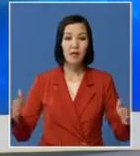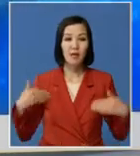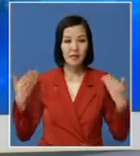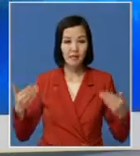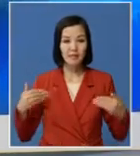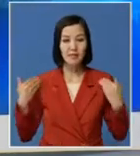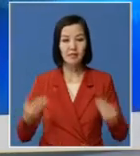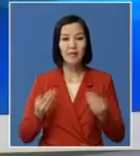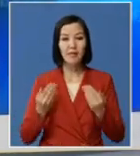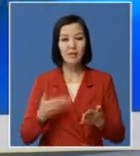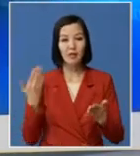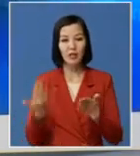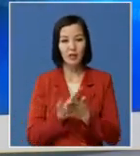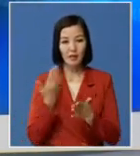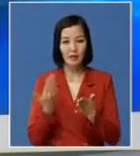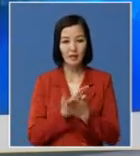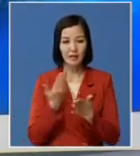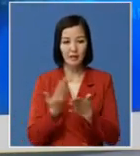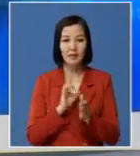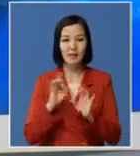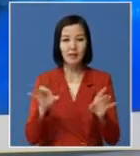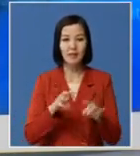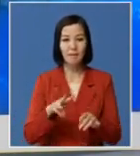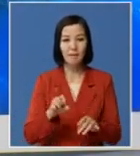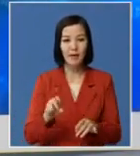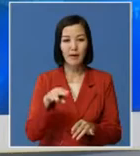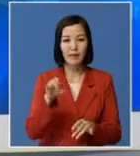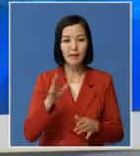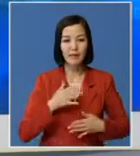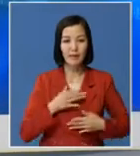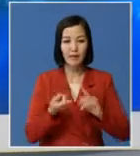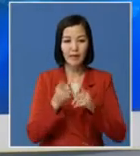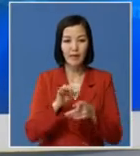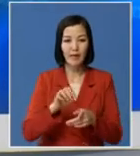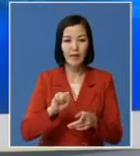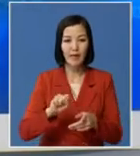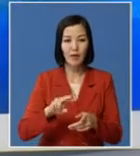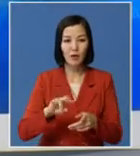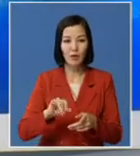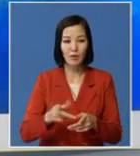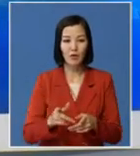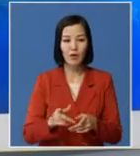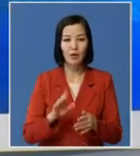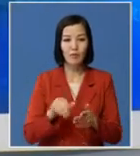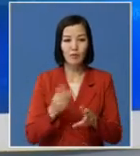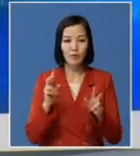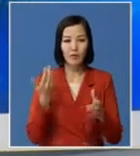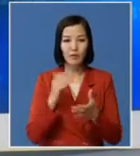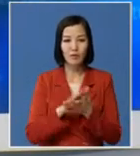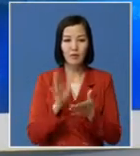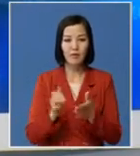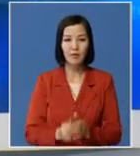Армысыздар, жетсу арнасында жұма күнінің қорытынды жаңалықтары. Студияда Мадина Берікқызы, сурдо аудармада Айгүл Жұмашқызы. Бүгін